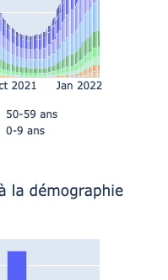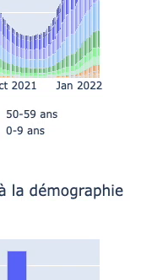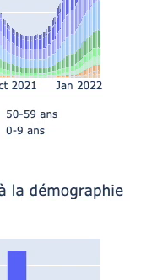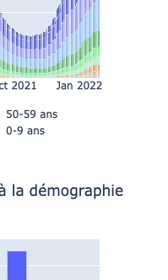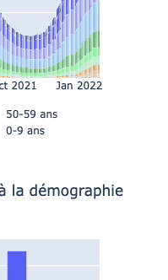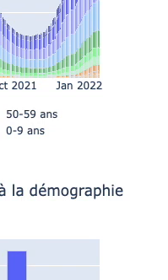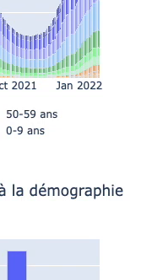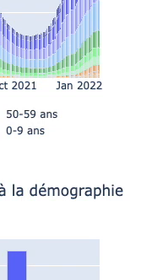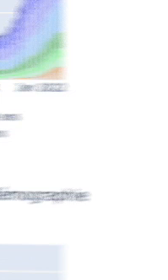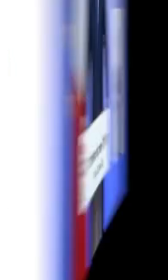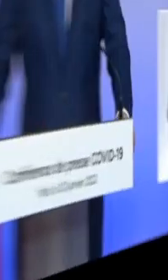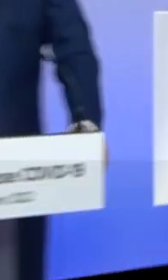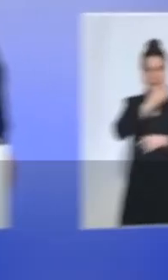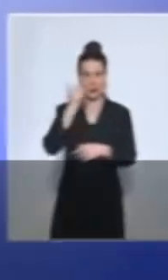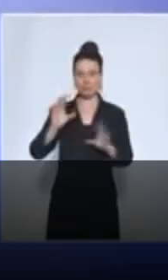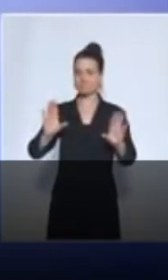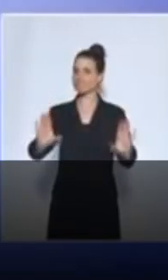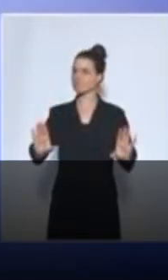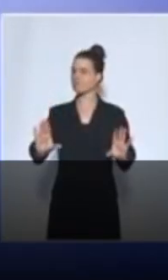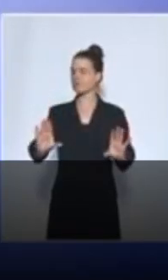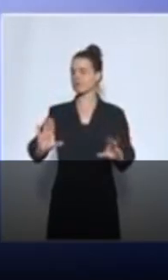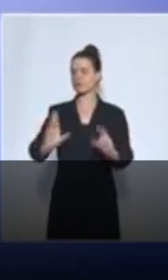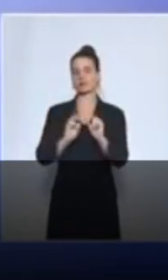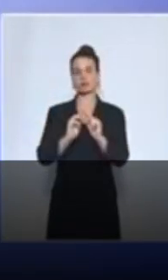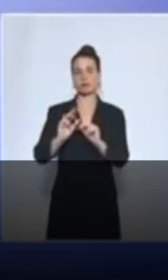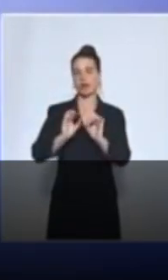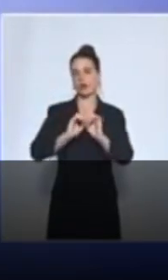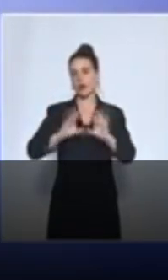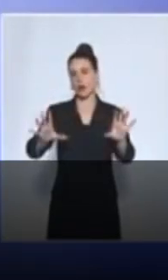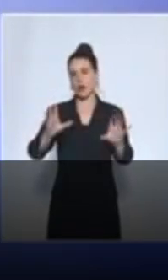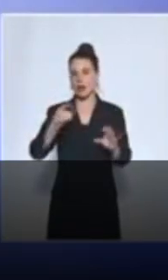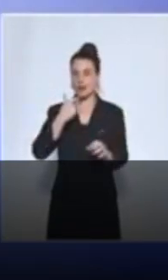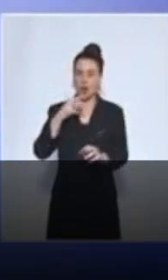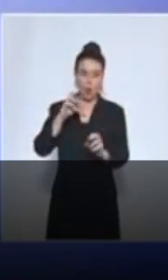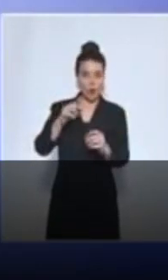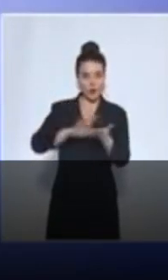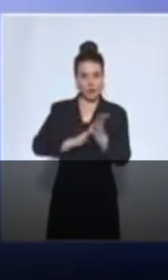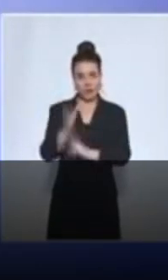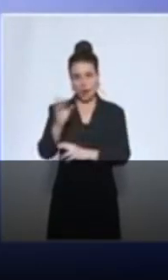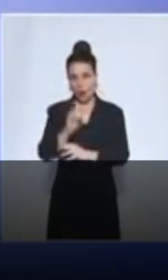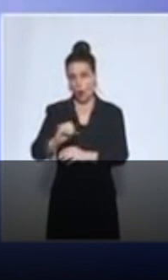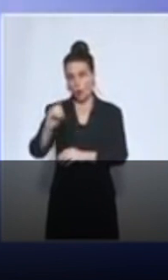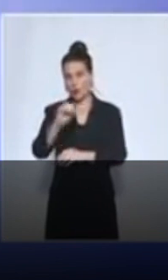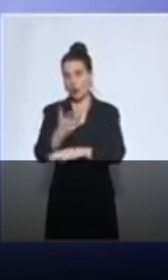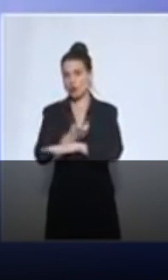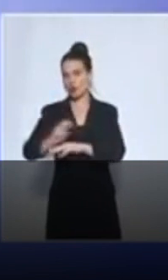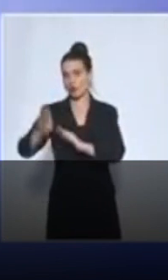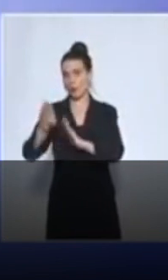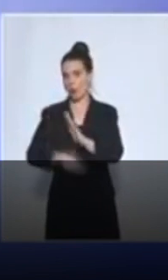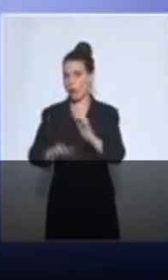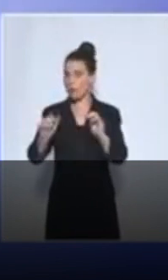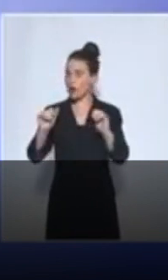fake news de Jean Castex. On continue. Ce virus n'a rien d'anodin. Il ne s'agit absolument pas d'une simple